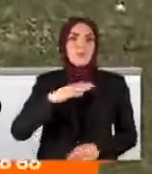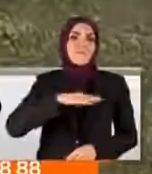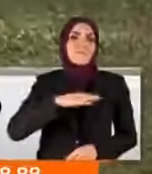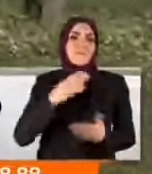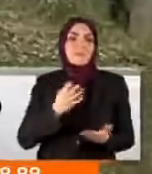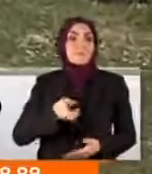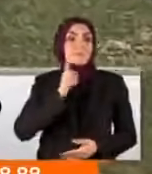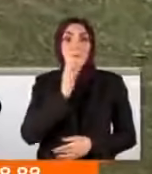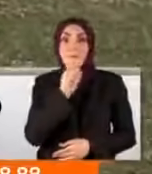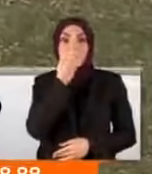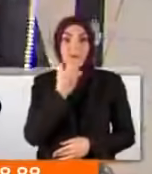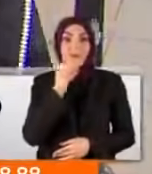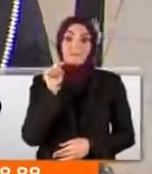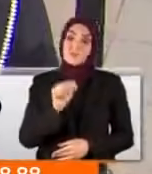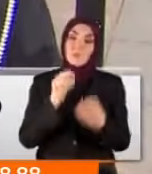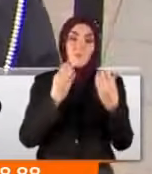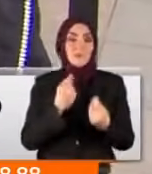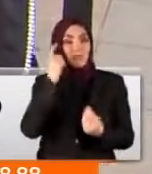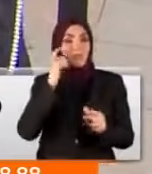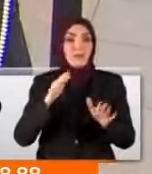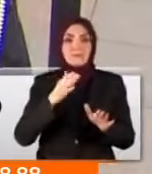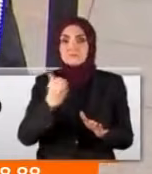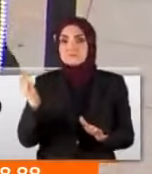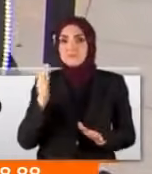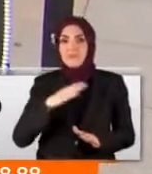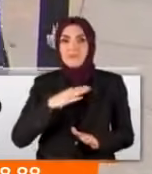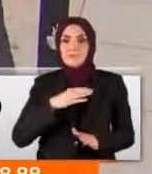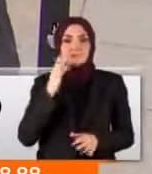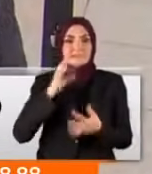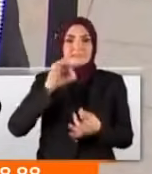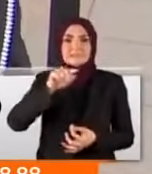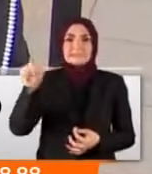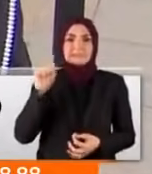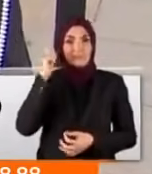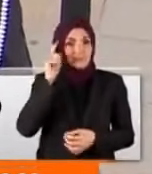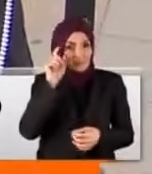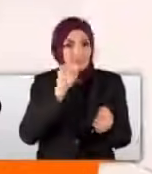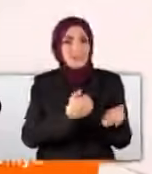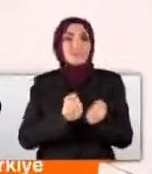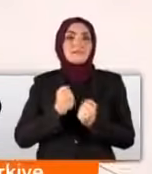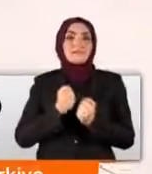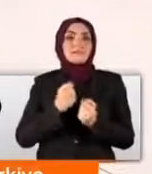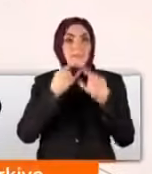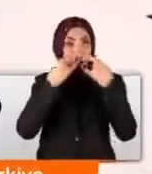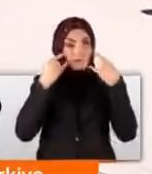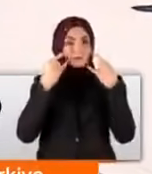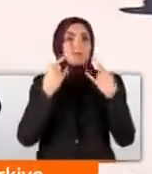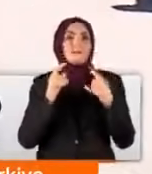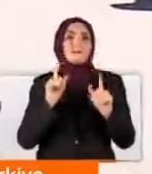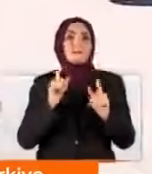hayata geçeceğini öngörenler de var. İnsanlar artık bilinçli olsun, mesafeli olsun ve maskeler kalksın.